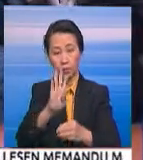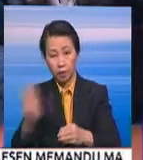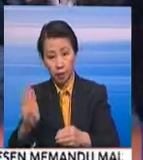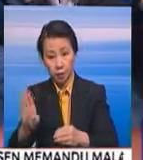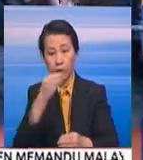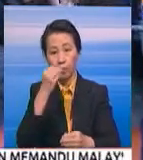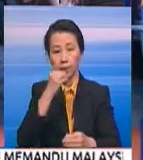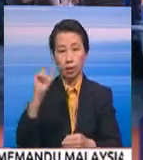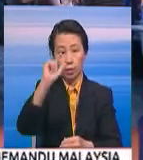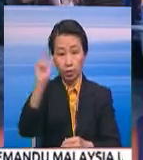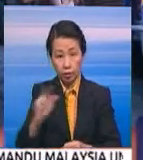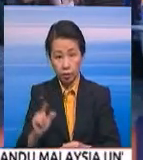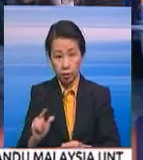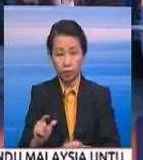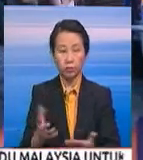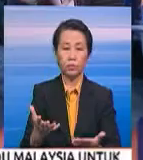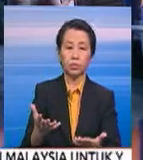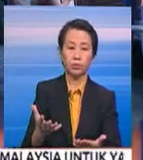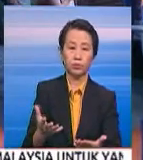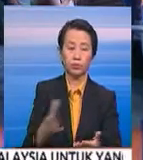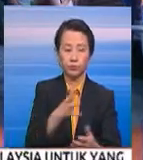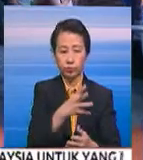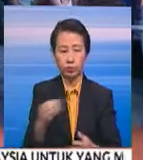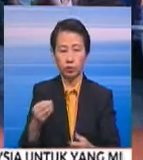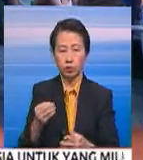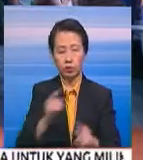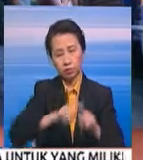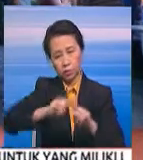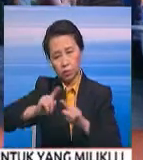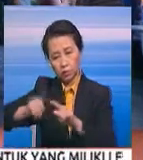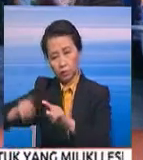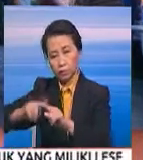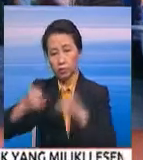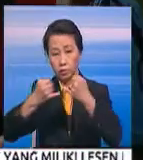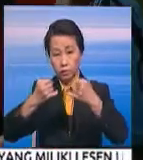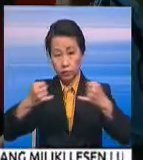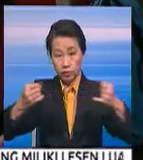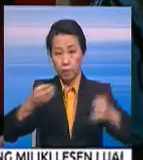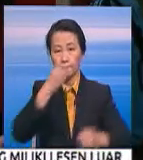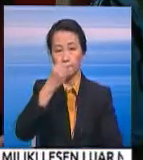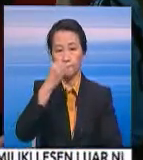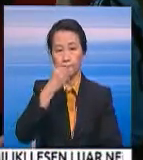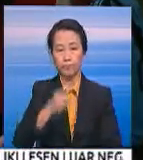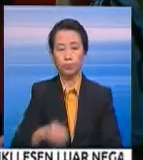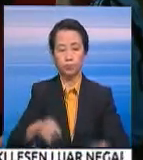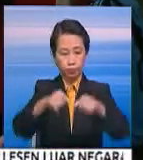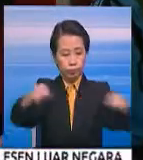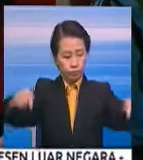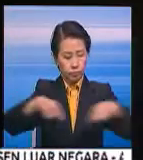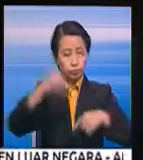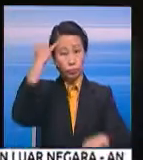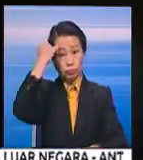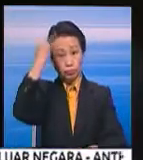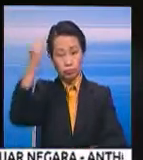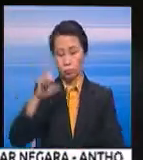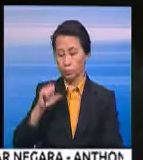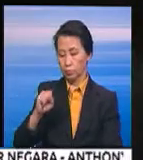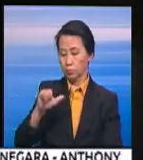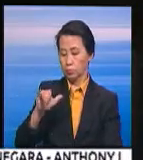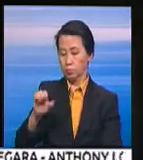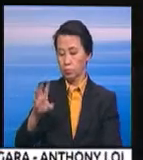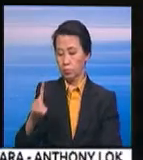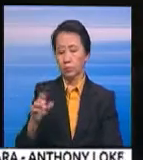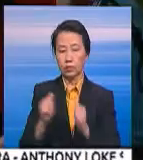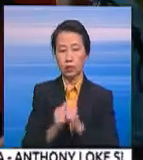Italian, fusion dan pelbagai jenis makanan. Tapak lahir cetusan ilham Syed Muhammad Izmir